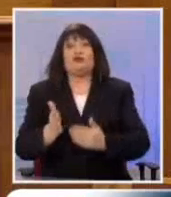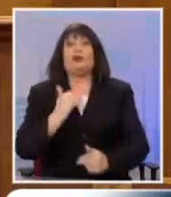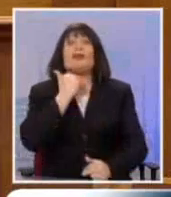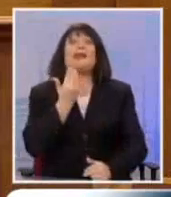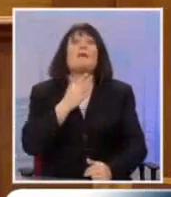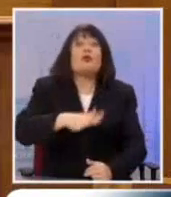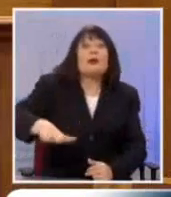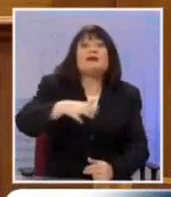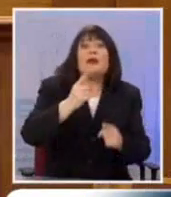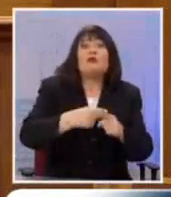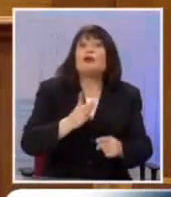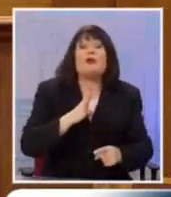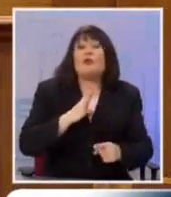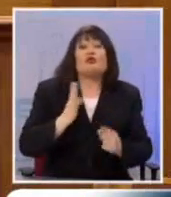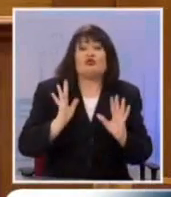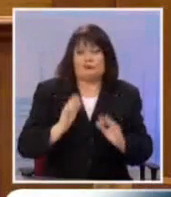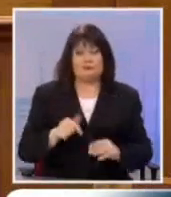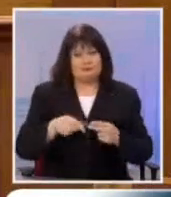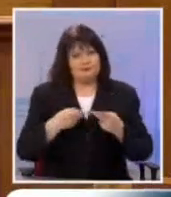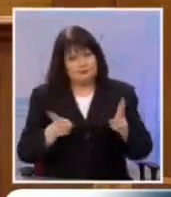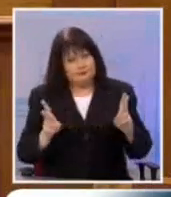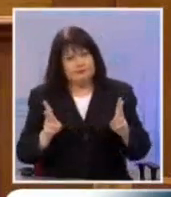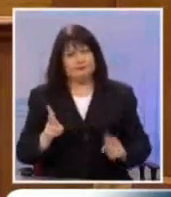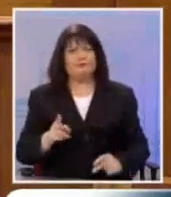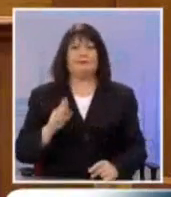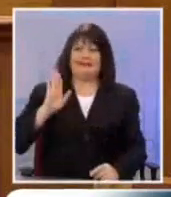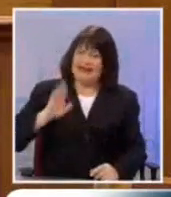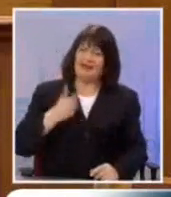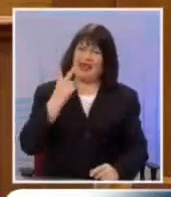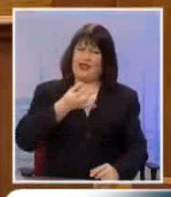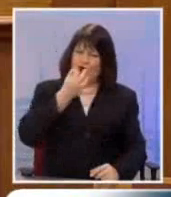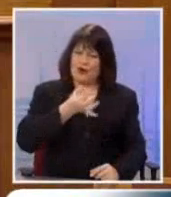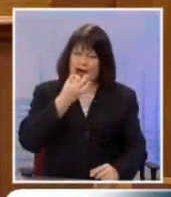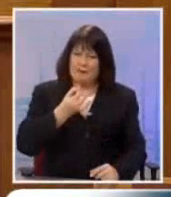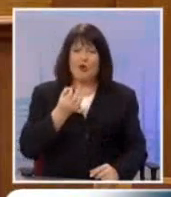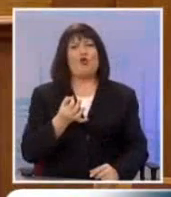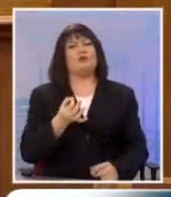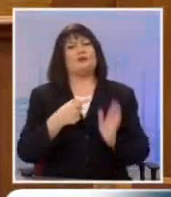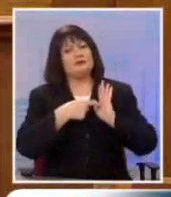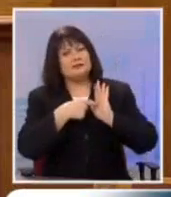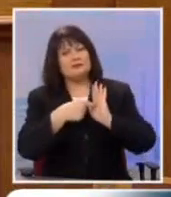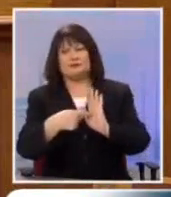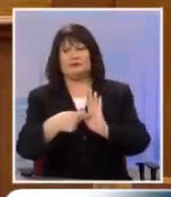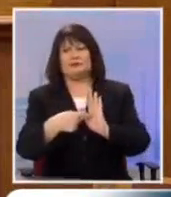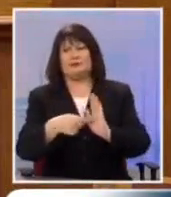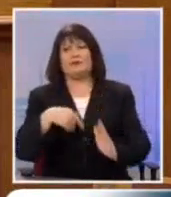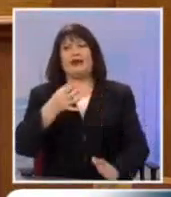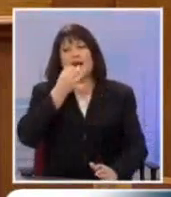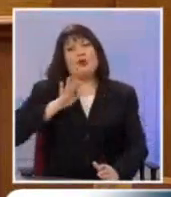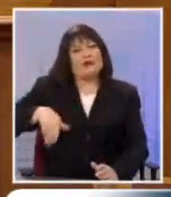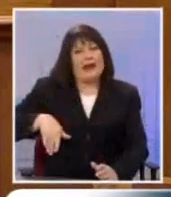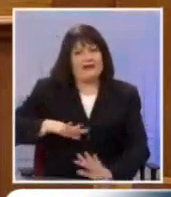στα μεσαία στρώματα. Επιτρέψτε μου τώρα τα τελευταία 2 σχόλια, την απάντηση στην αισθητική παρουσίαση και μετά να σας πω ένα